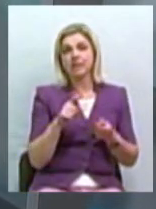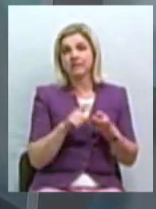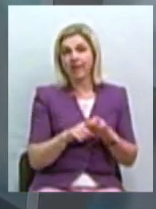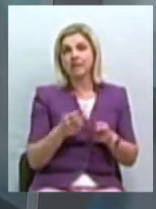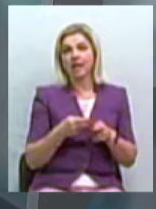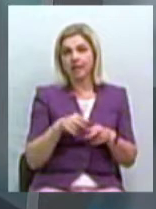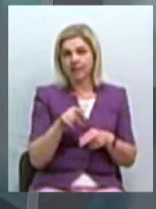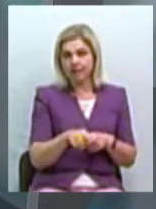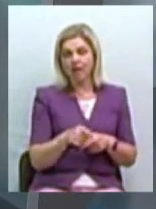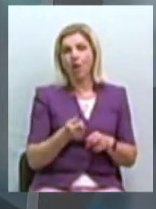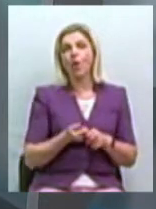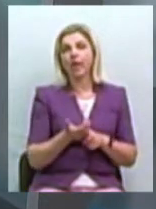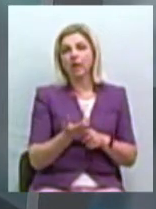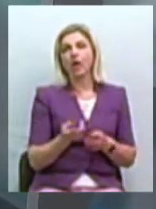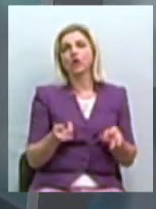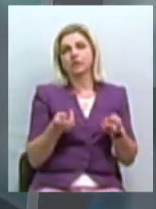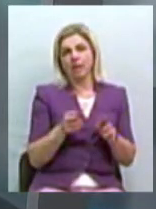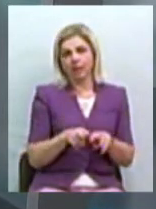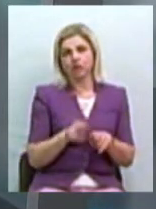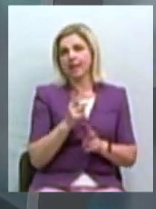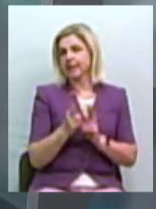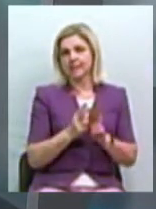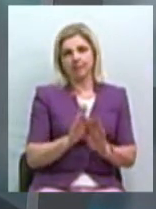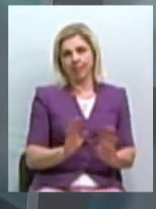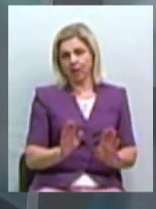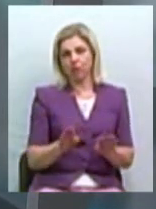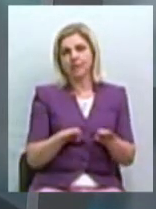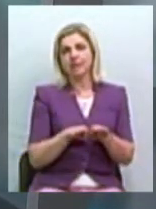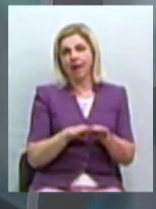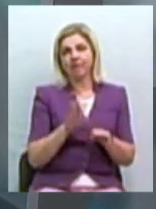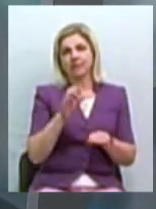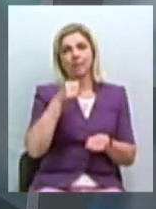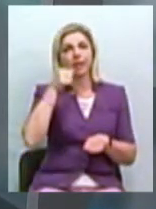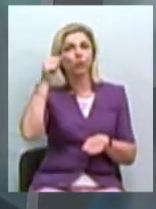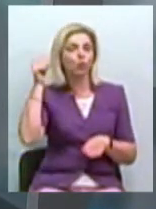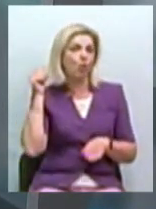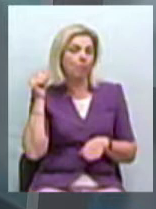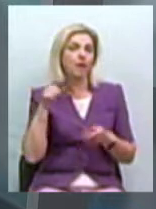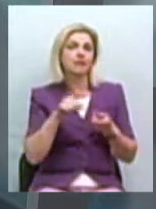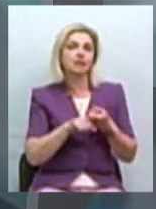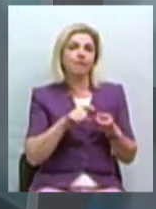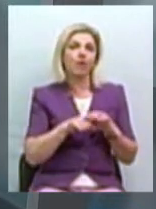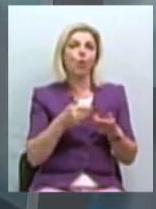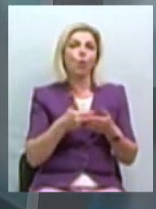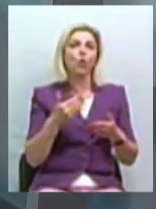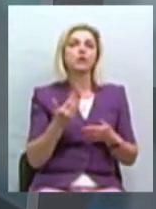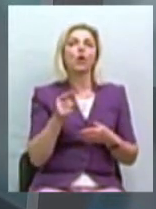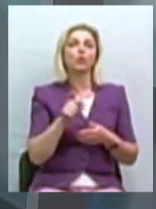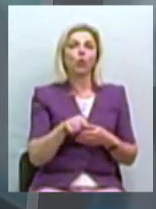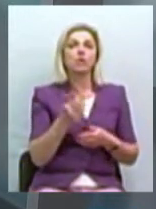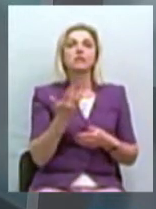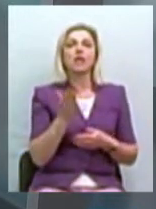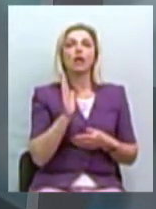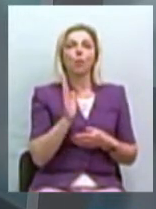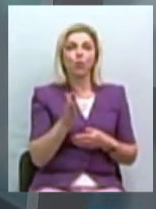кількість залишиться і незмінною порівняно з минулими роками, в залежності від того, скільки буде,